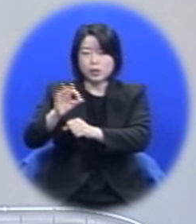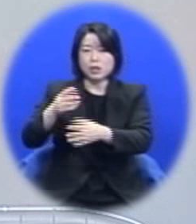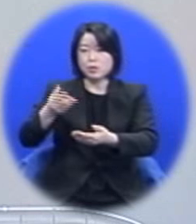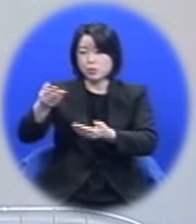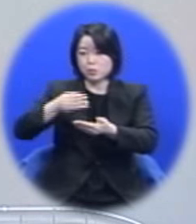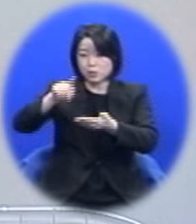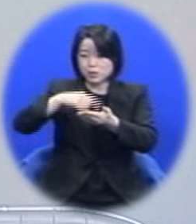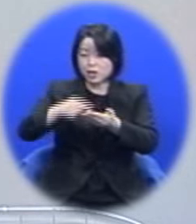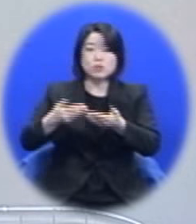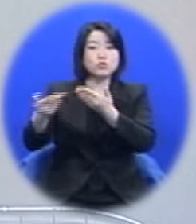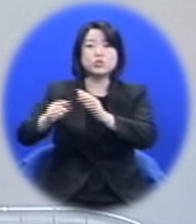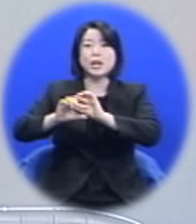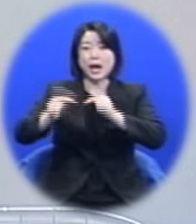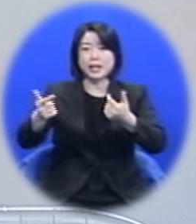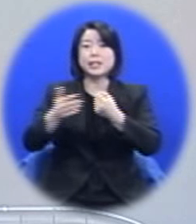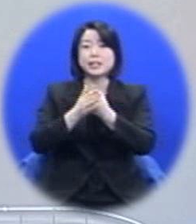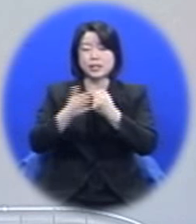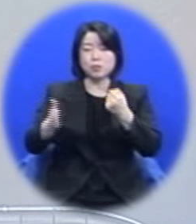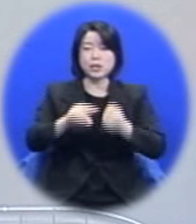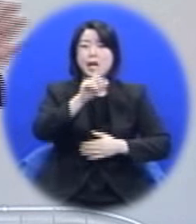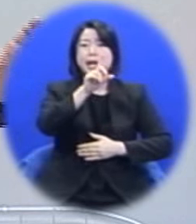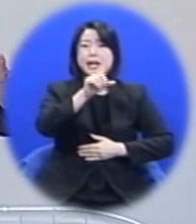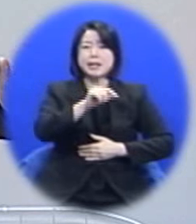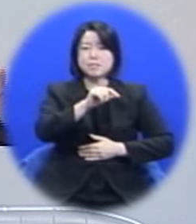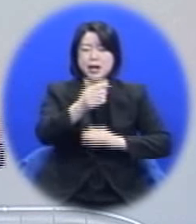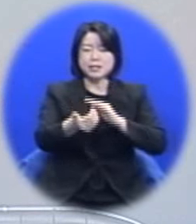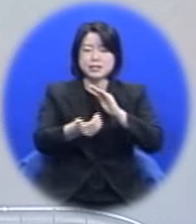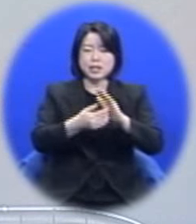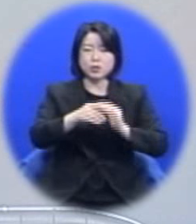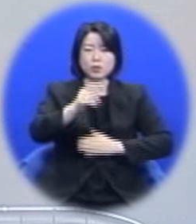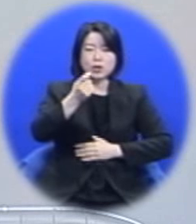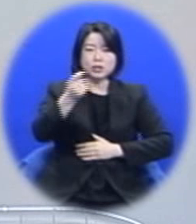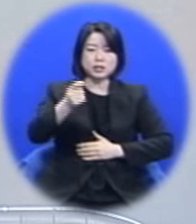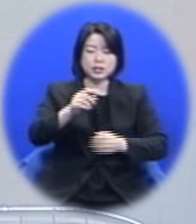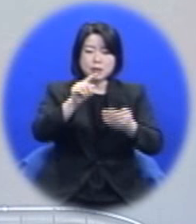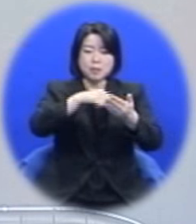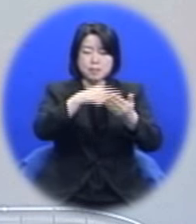바람에 1만 달란트 탕감받은 게 다 취소가 되고 맙니다.